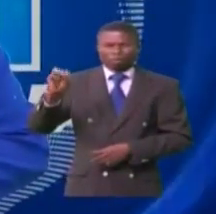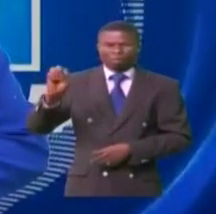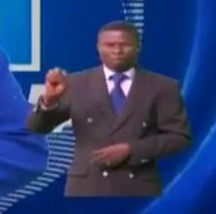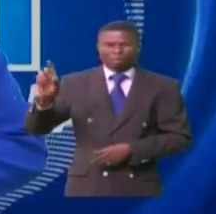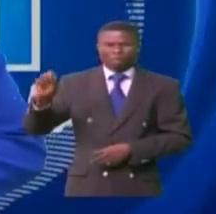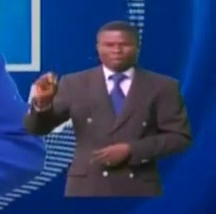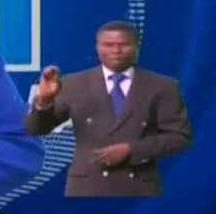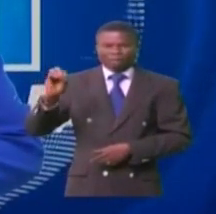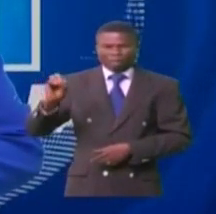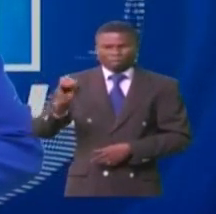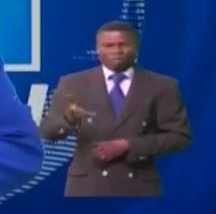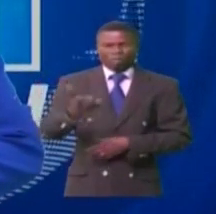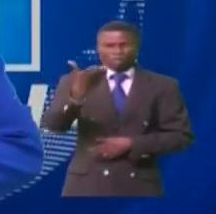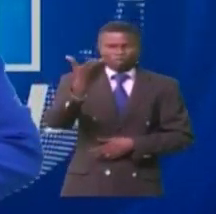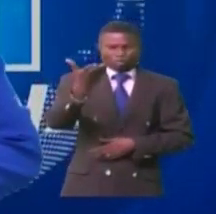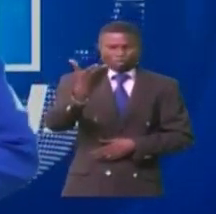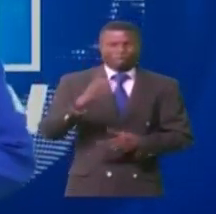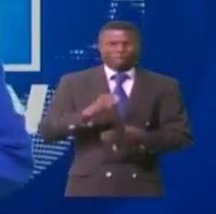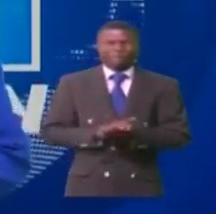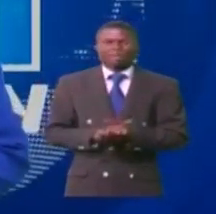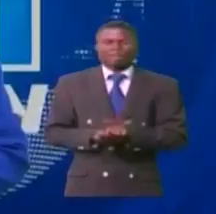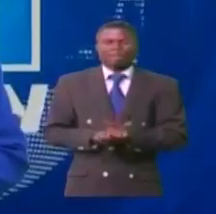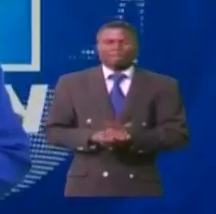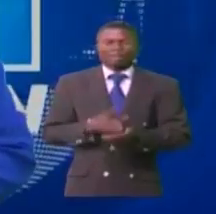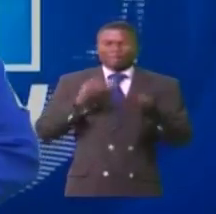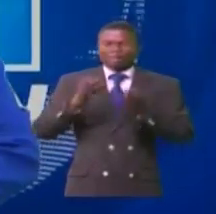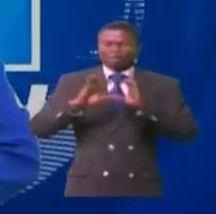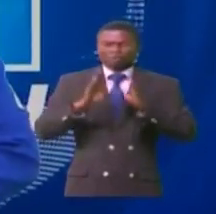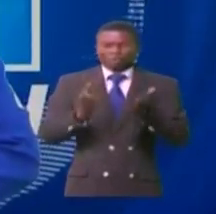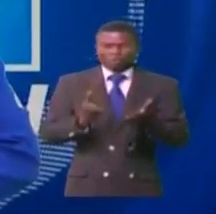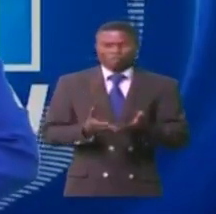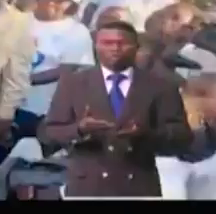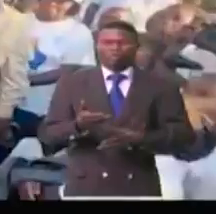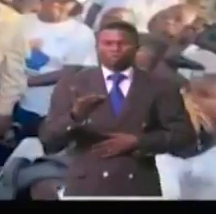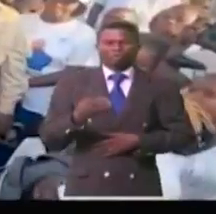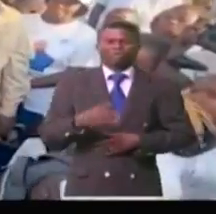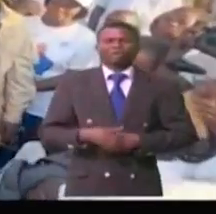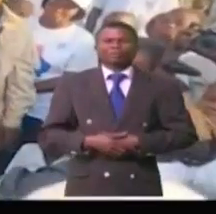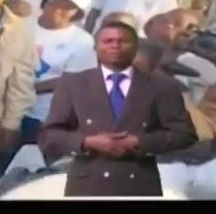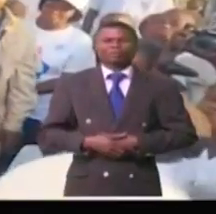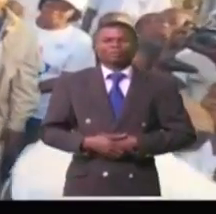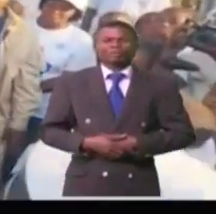Gila Kabaloudi, Pierre Mifuba pour le reportage.